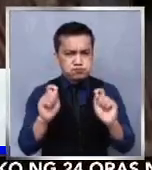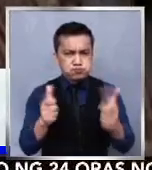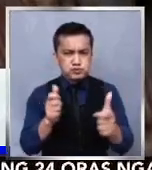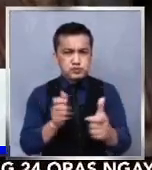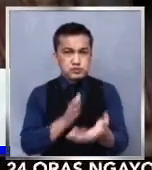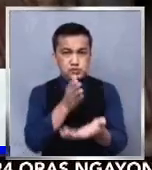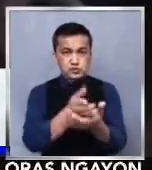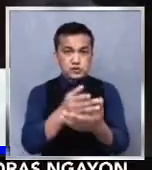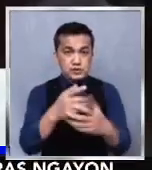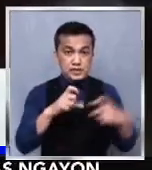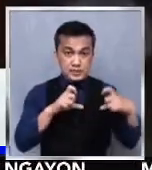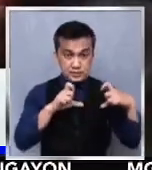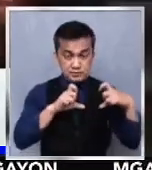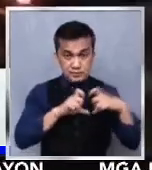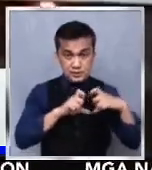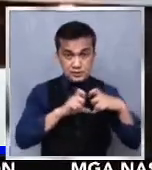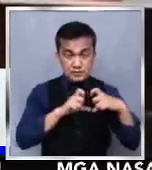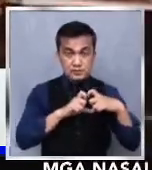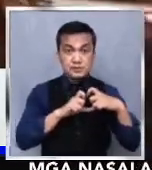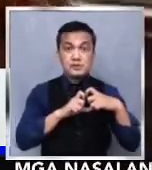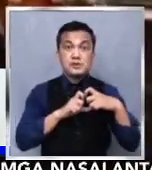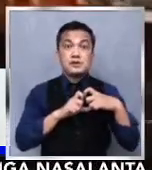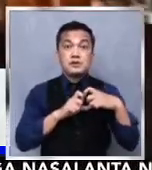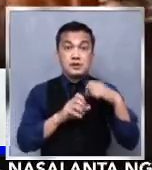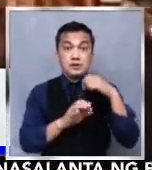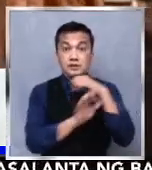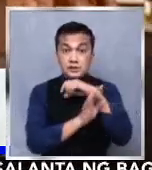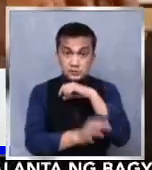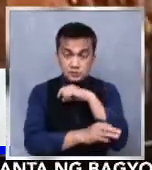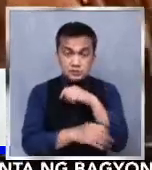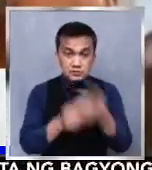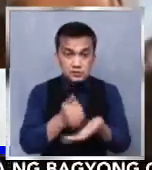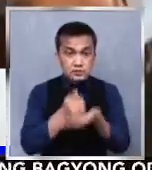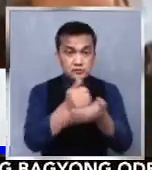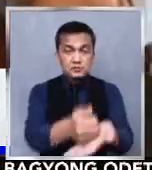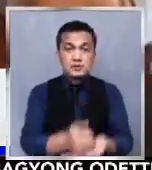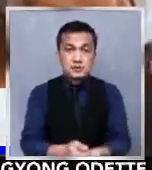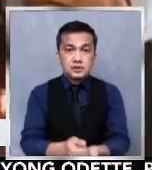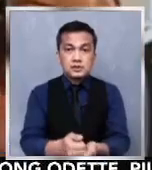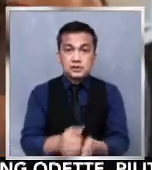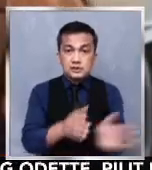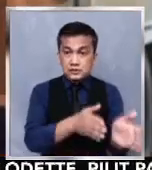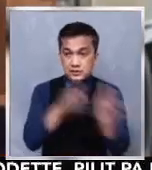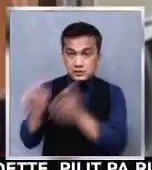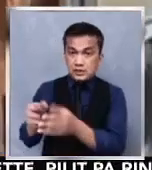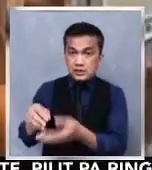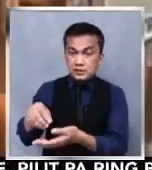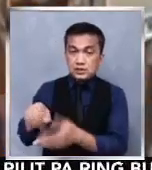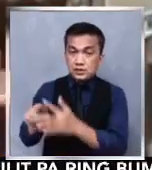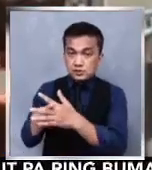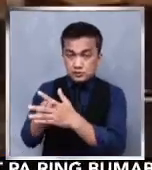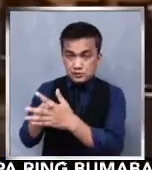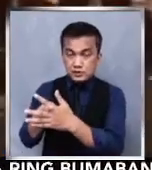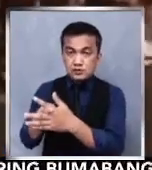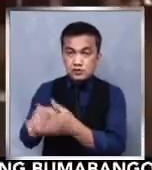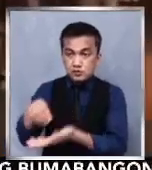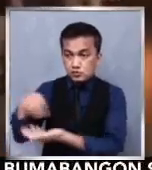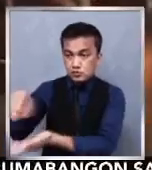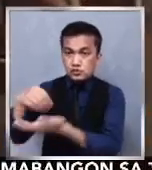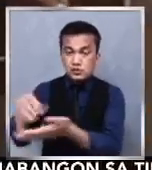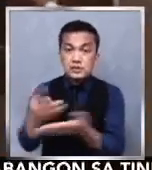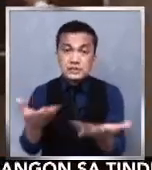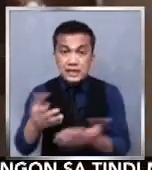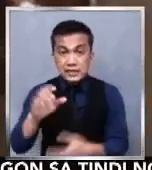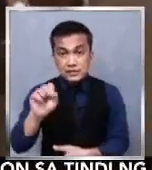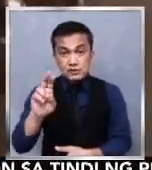ng tulong. Samantala, nagsimula na rin ang pamamahagi natin ng tulong sa Surigao. Katuwang po natin ang Philippine Coast